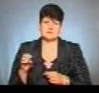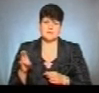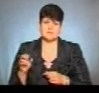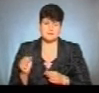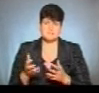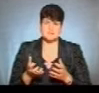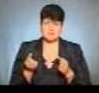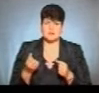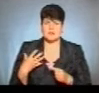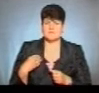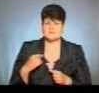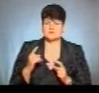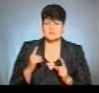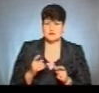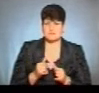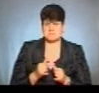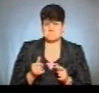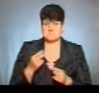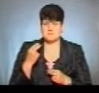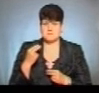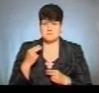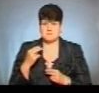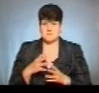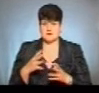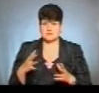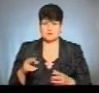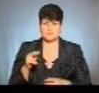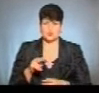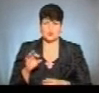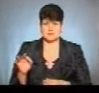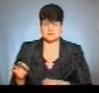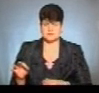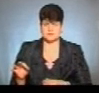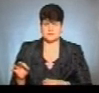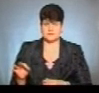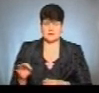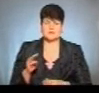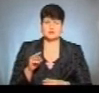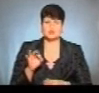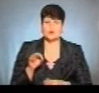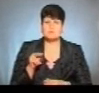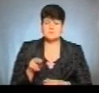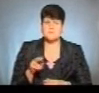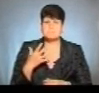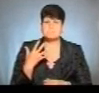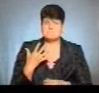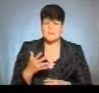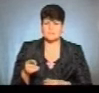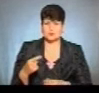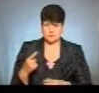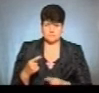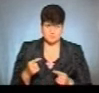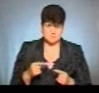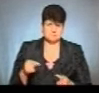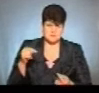в Львівській навіть переважав Петро Олексійович. Але все-таки топ-5 на Тернопільщині збігається